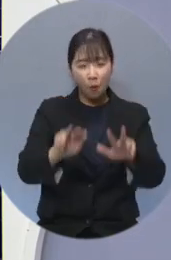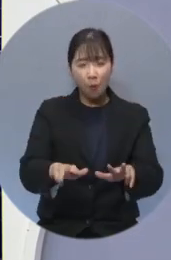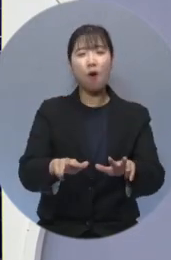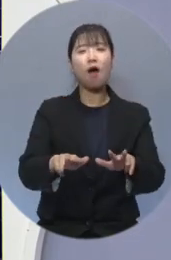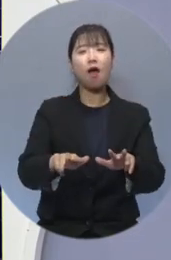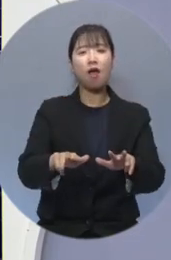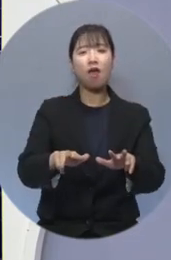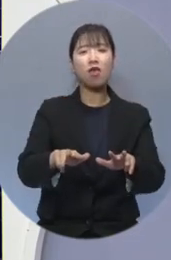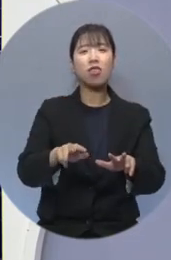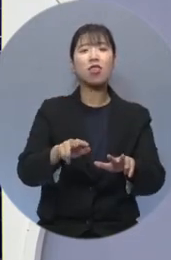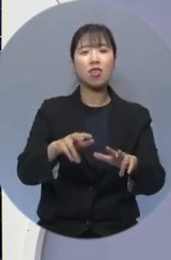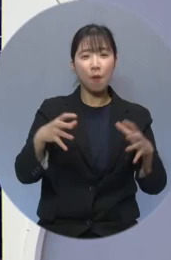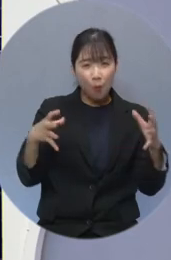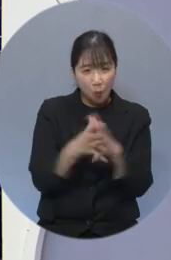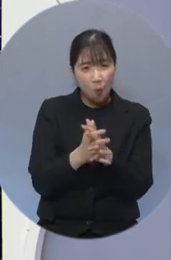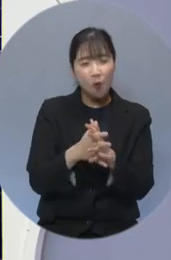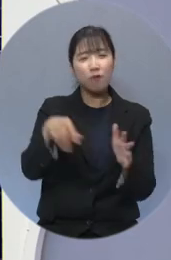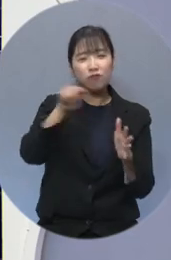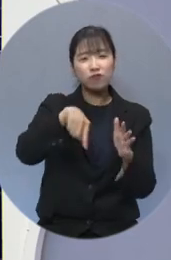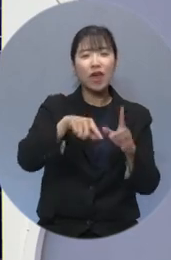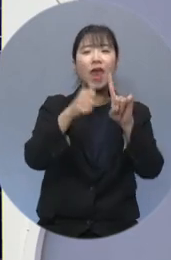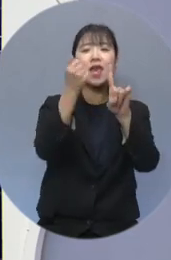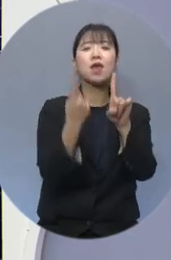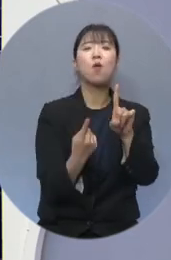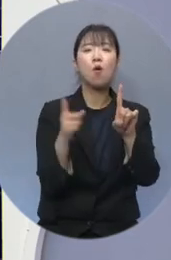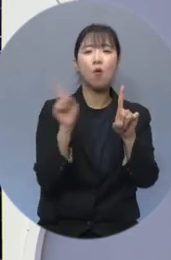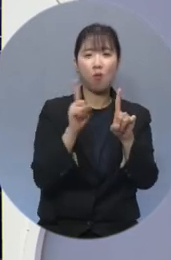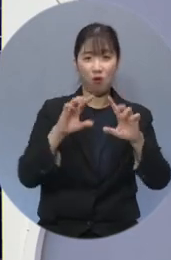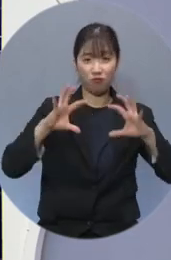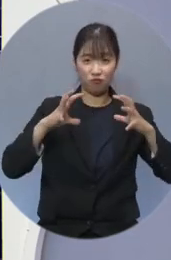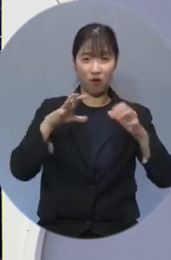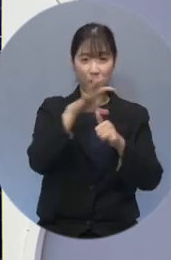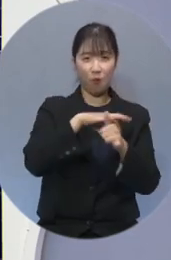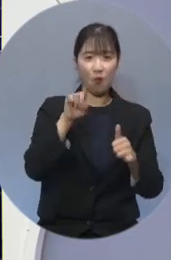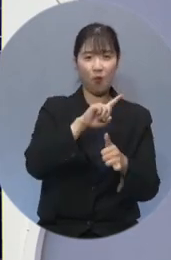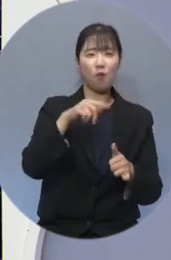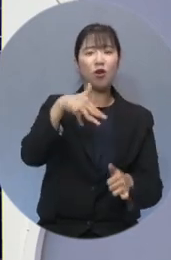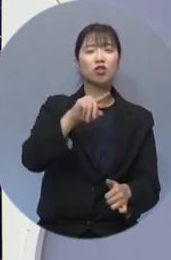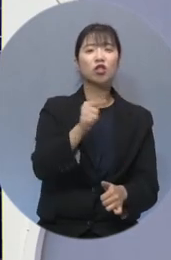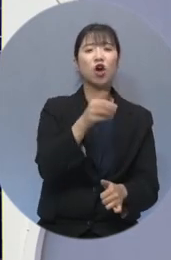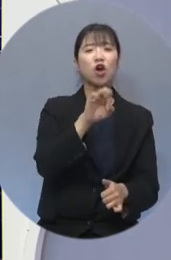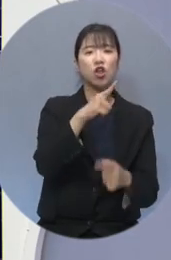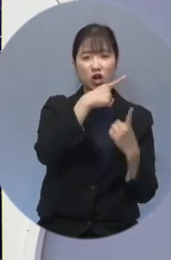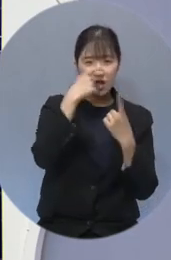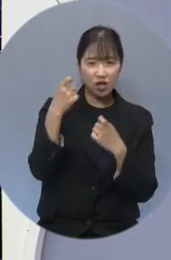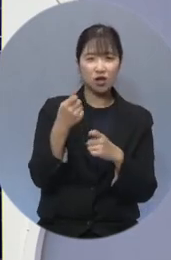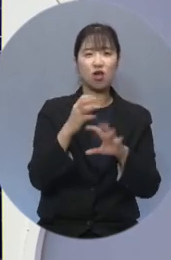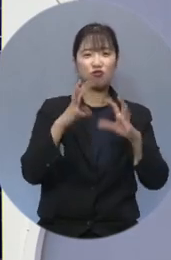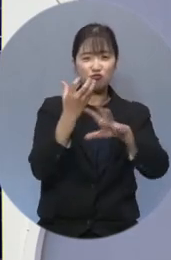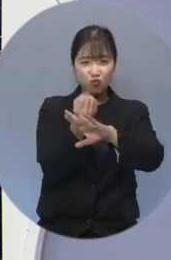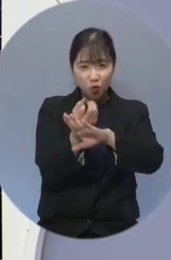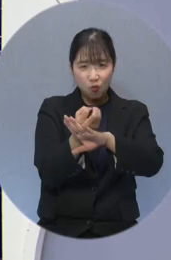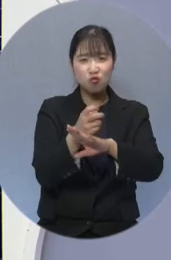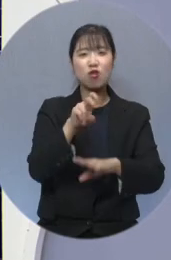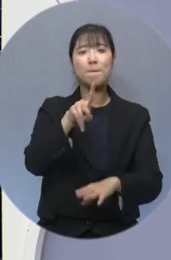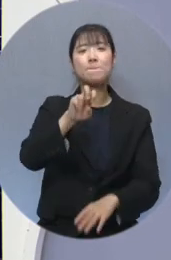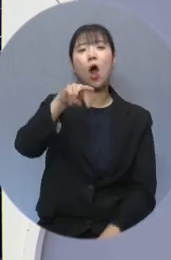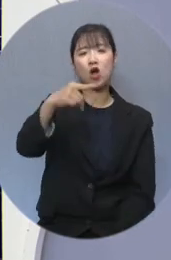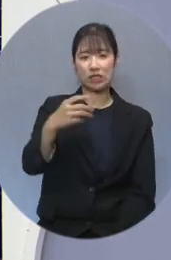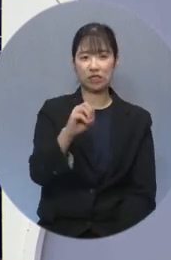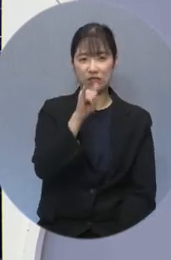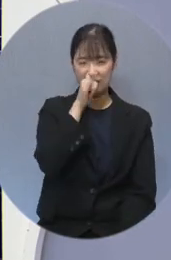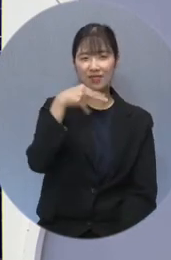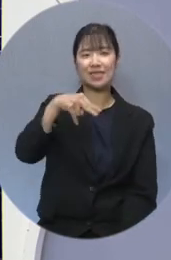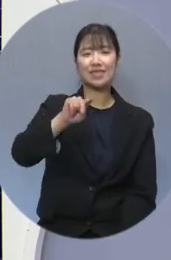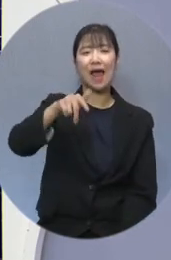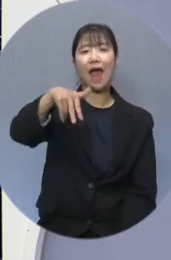있습니다만 명승 1호가 국가가 보호하는 게 천연기념물, 국보, 보물, 국가 명승 이런 것들입니다.